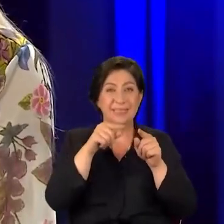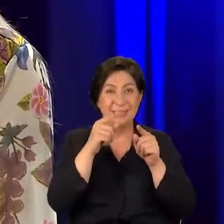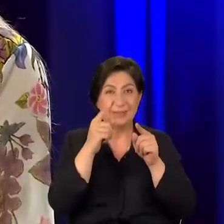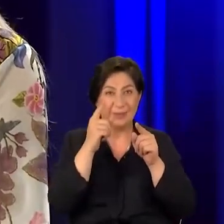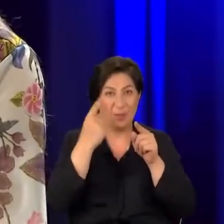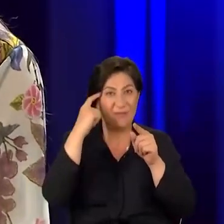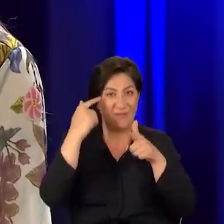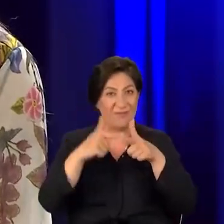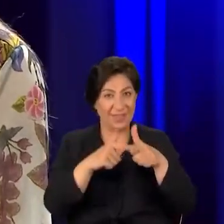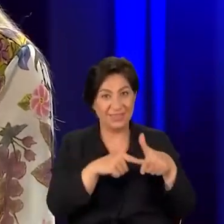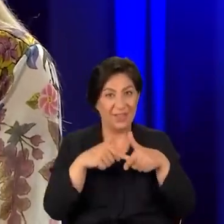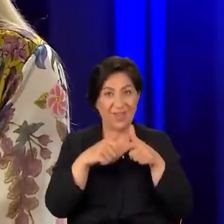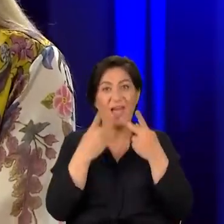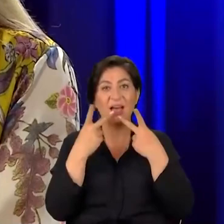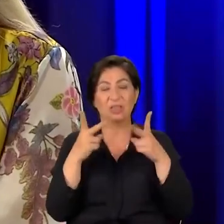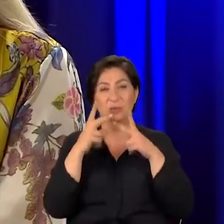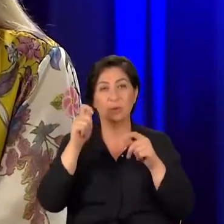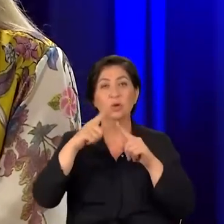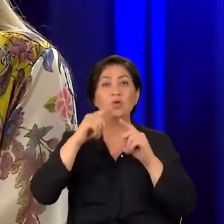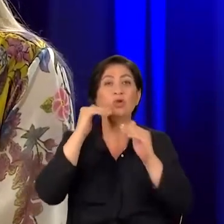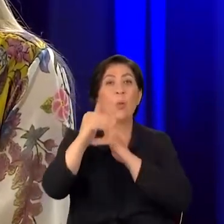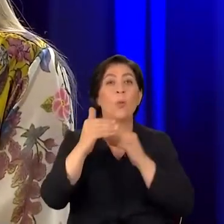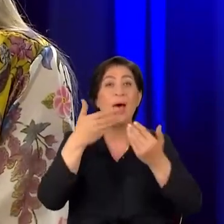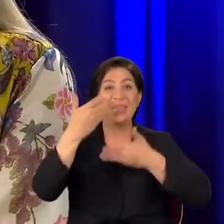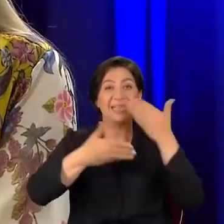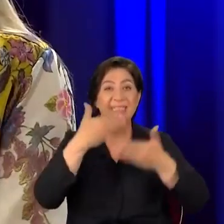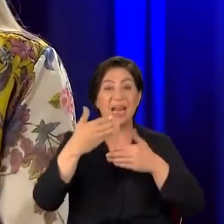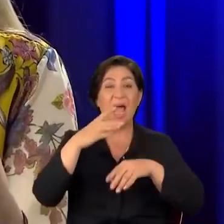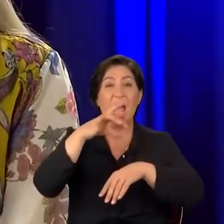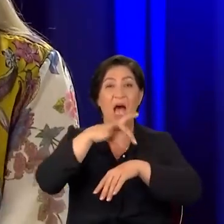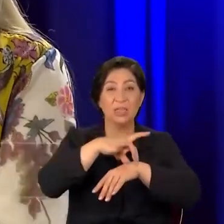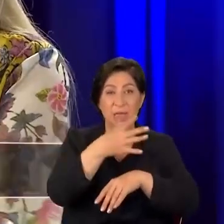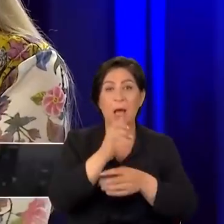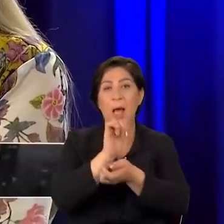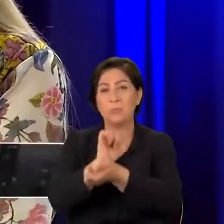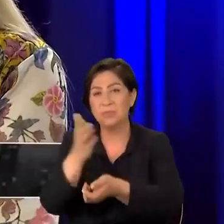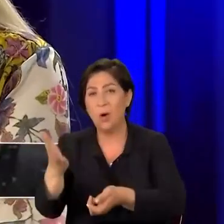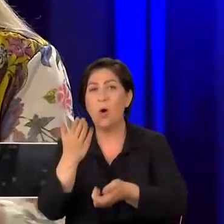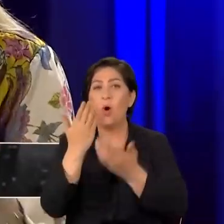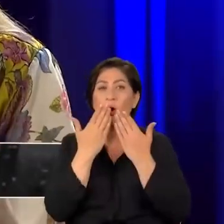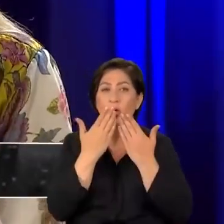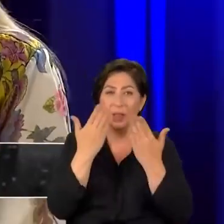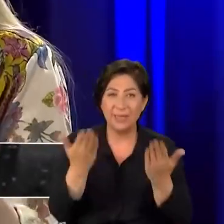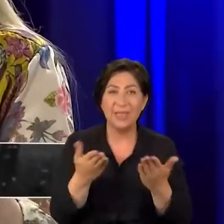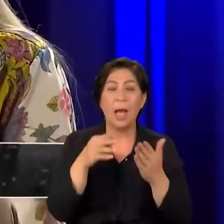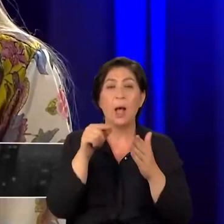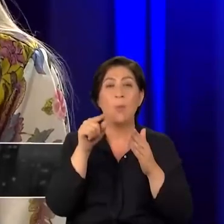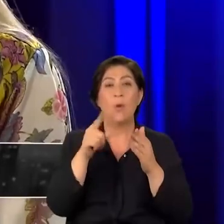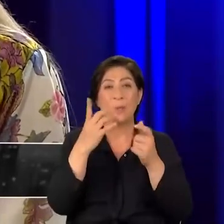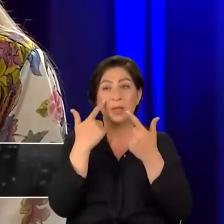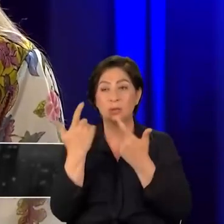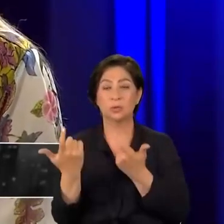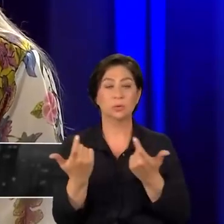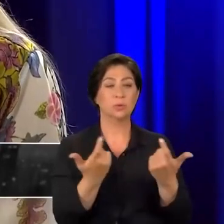bir felsefi açılım yapıyor toplumu tanımlarken. Hastanelerde, hapishanelerde, okullarda böyle bir